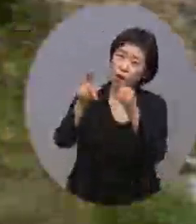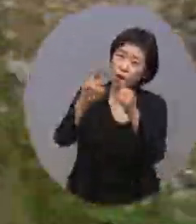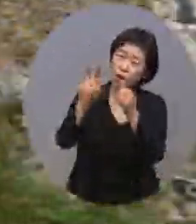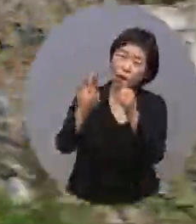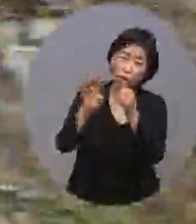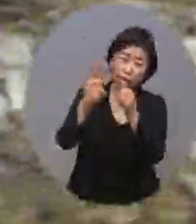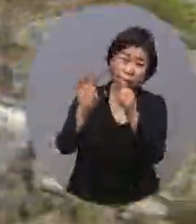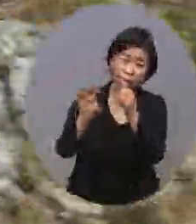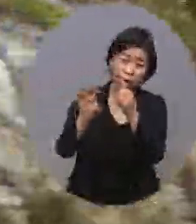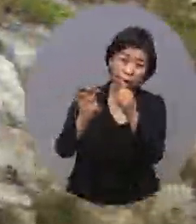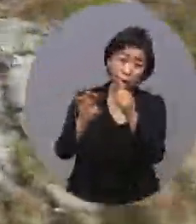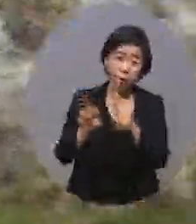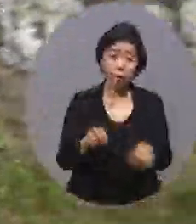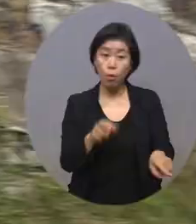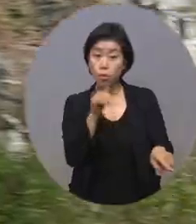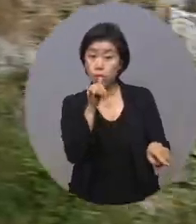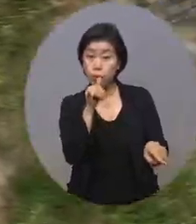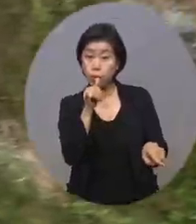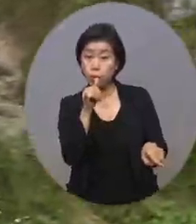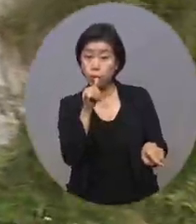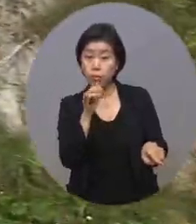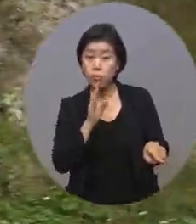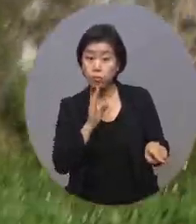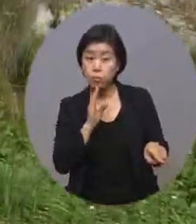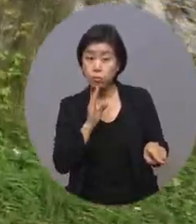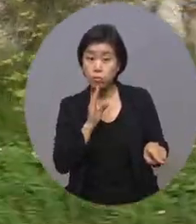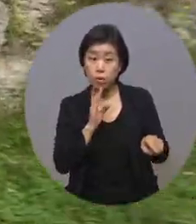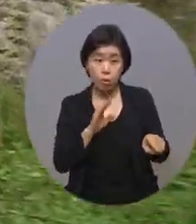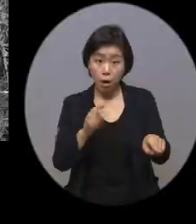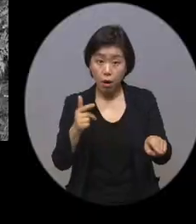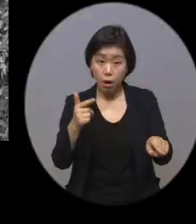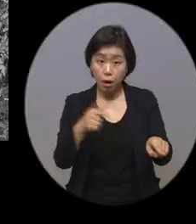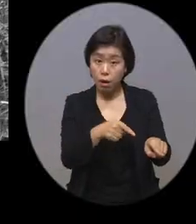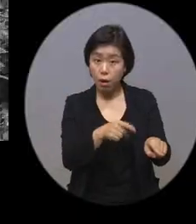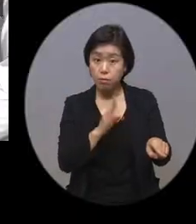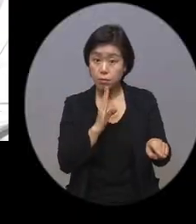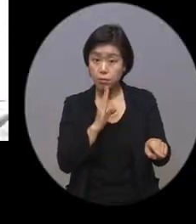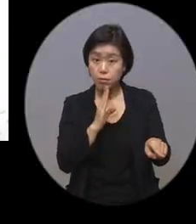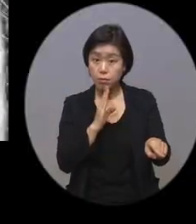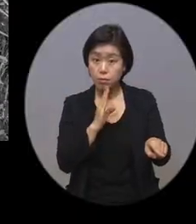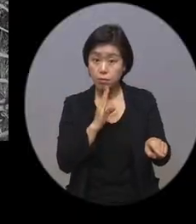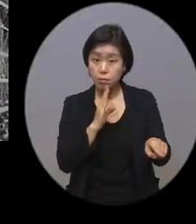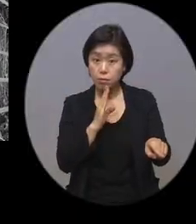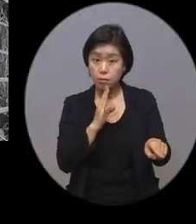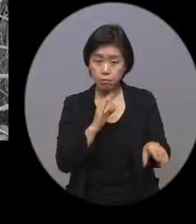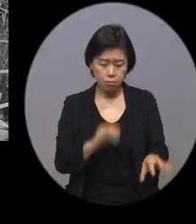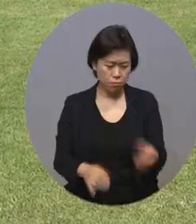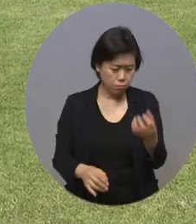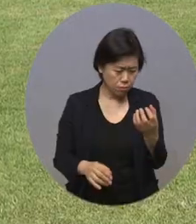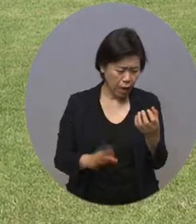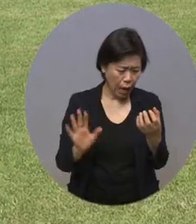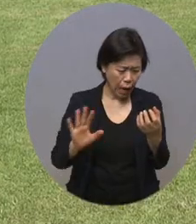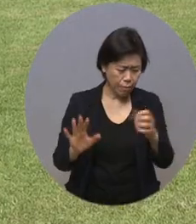봅시다. 어? 여기도 볼 있는데? 어? 찾았다 연아가. 이거 오빠 거 아니야? 타이틀. 아 여기 있다. 이거 아닌데? 이거 아니야.